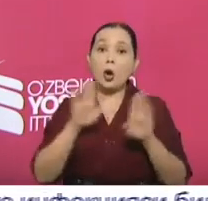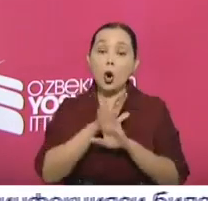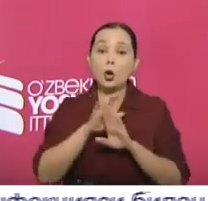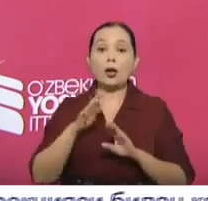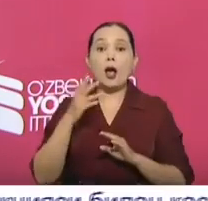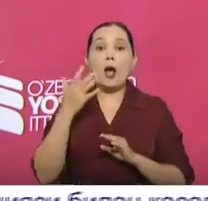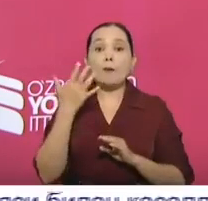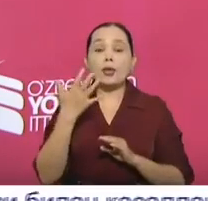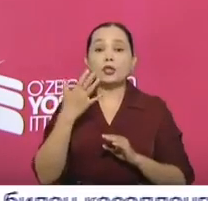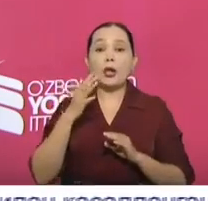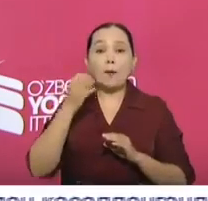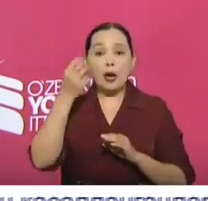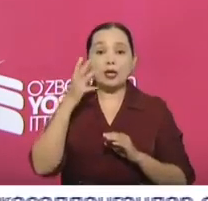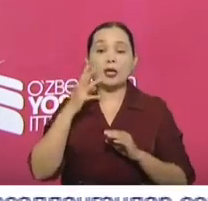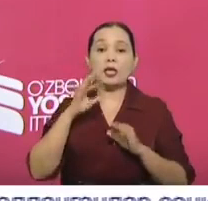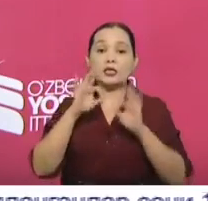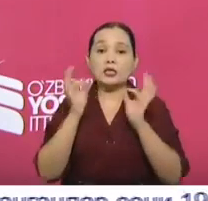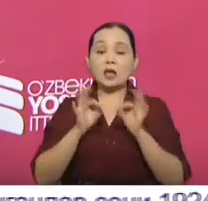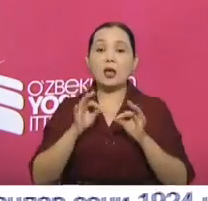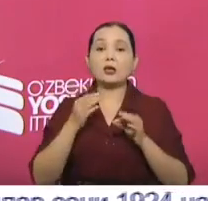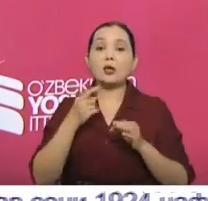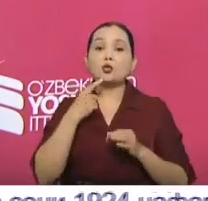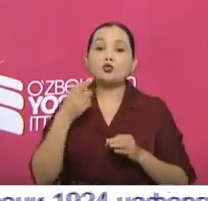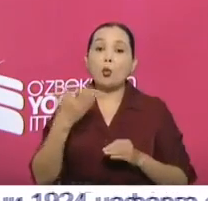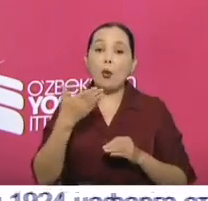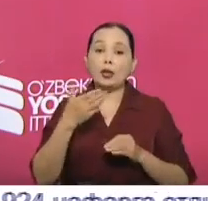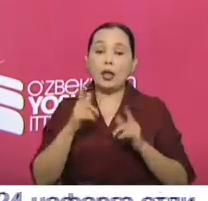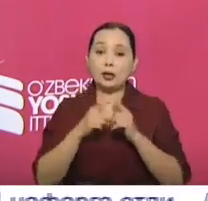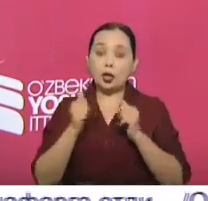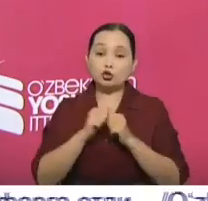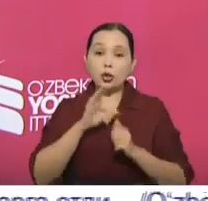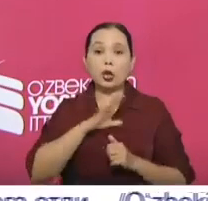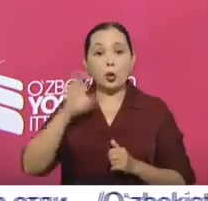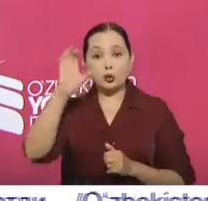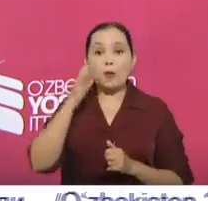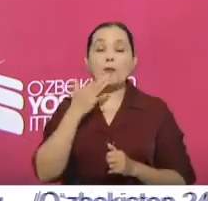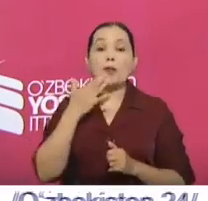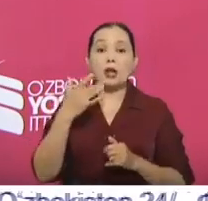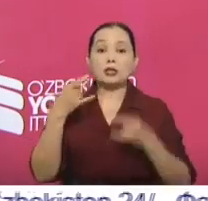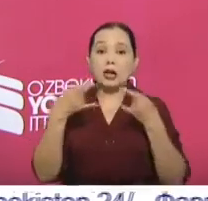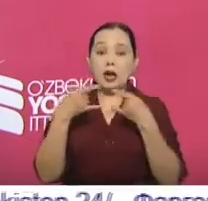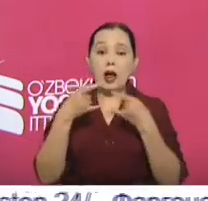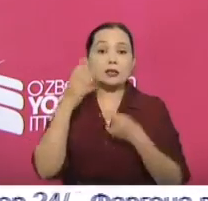5 nafar madaniyat va san'at xodimlari suhbatlari tashkil etildi. O'zbekiston